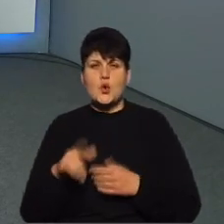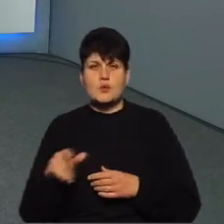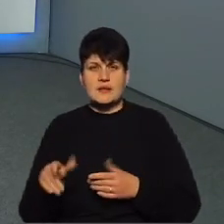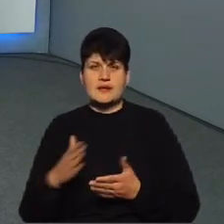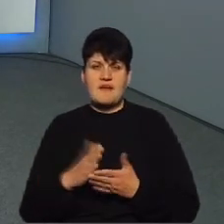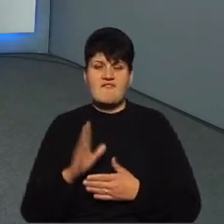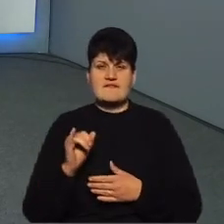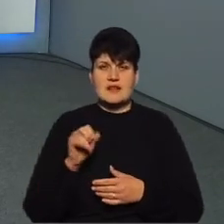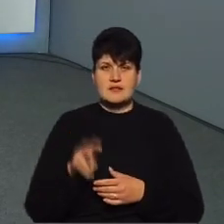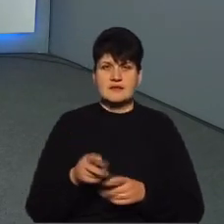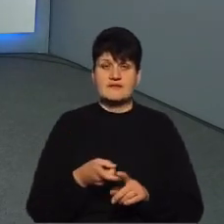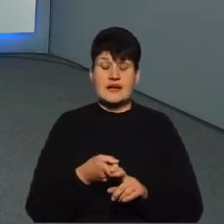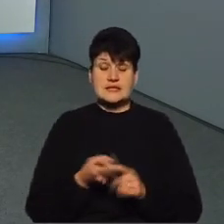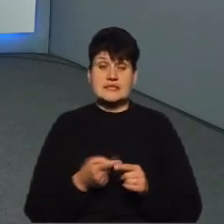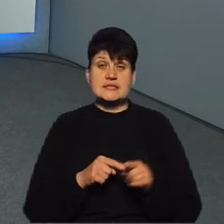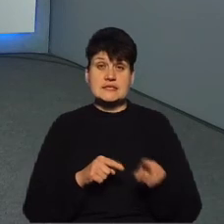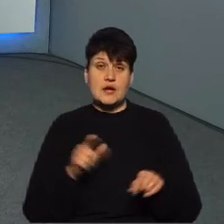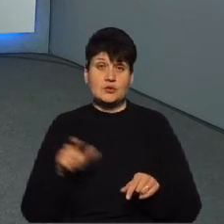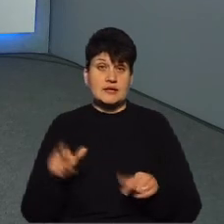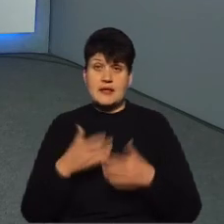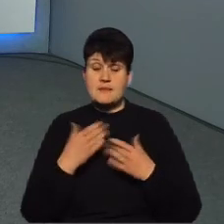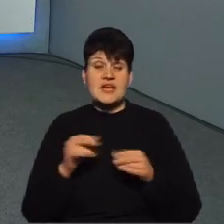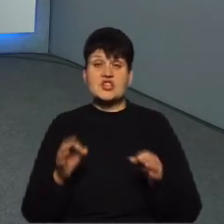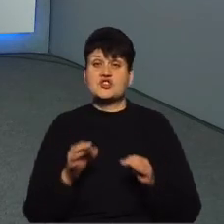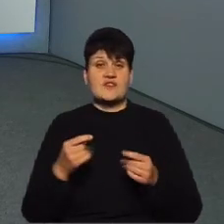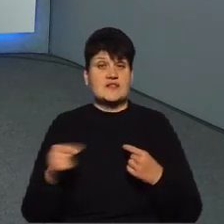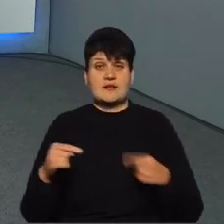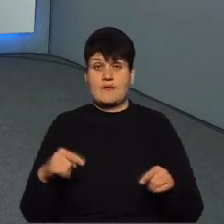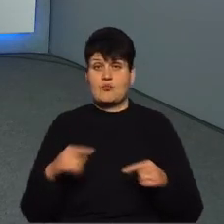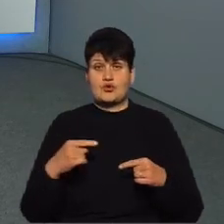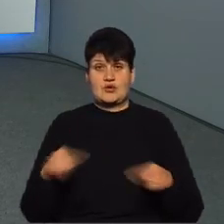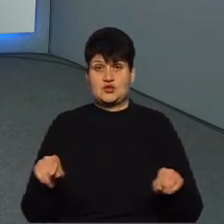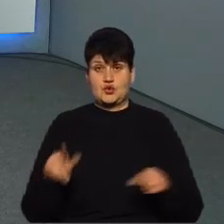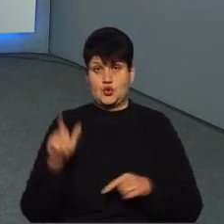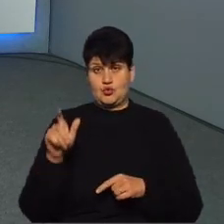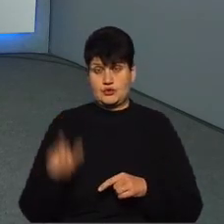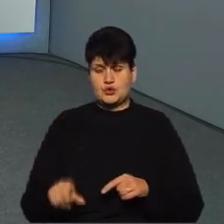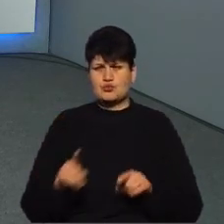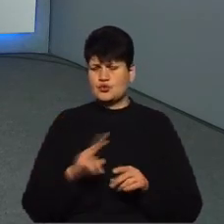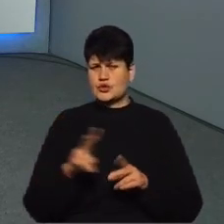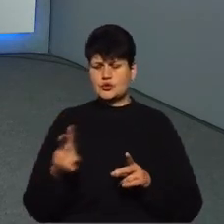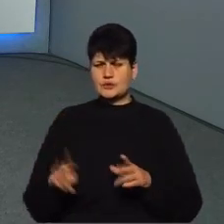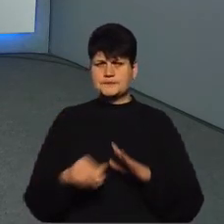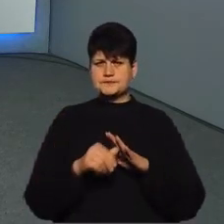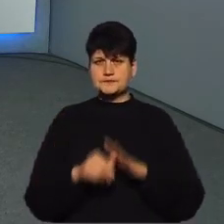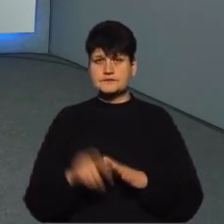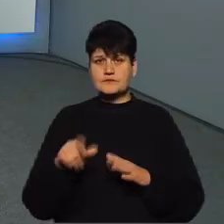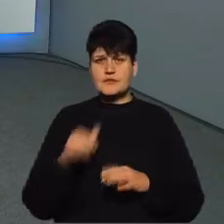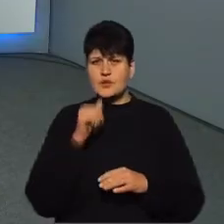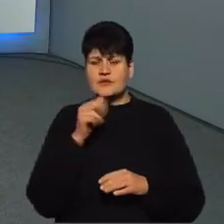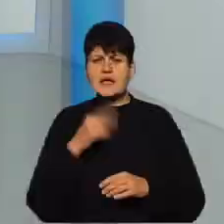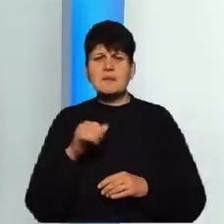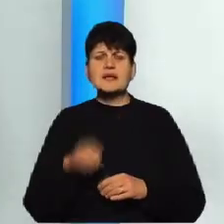ВІЛ-інфекцію? А ця людина для них не має нічим відрізнятися від будь-якої іншої людини. Чому ніхто не дискримінує людей з цукровим діабетом?